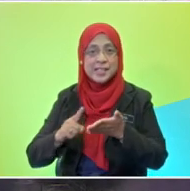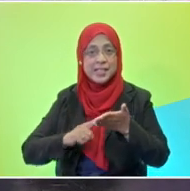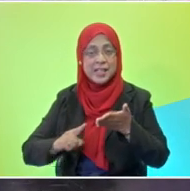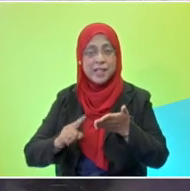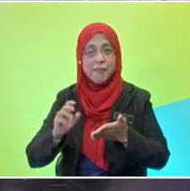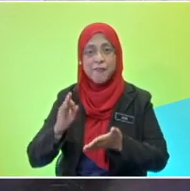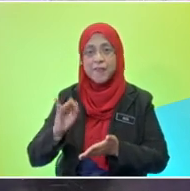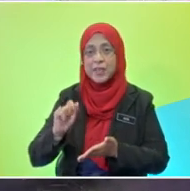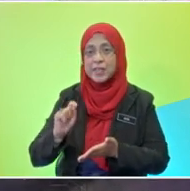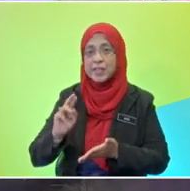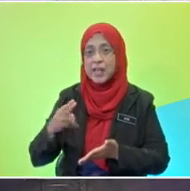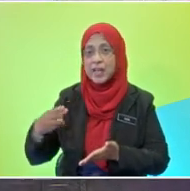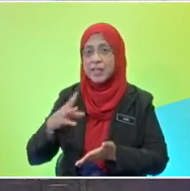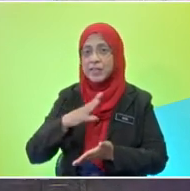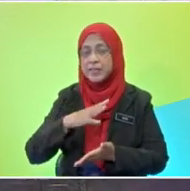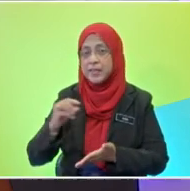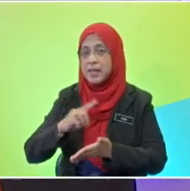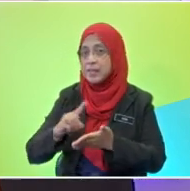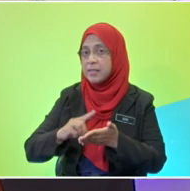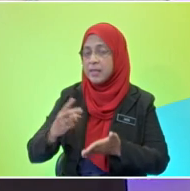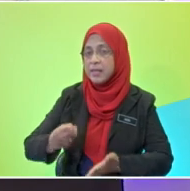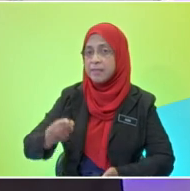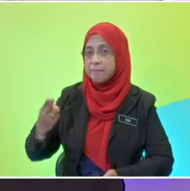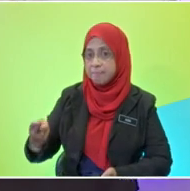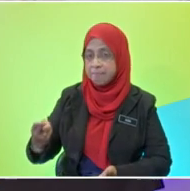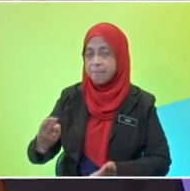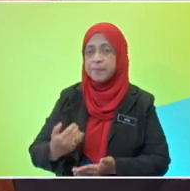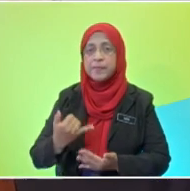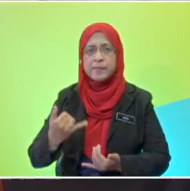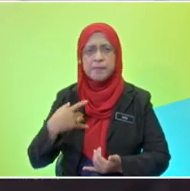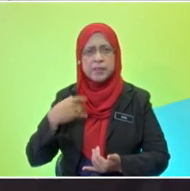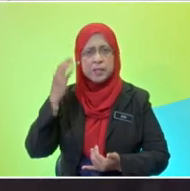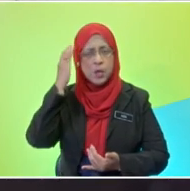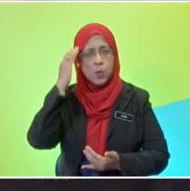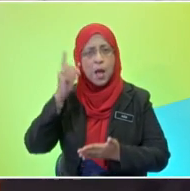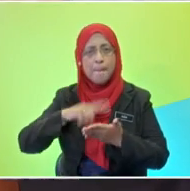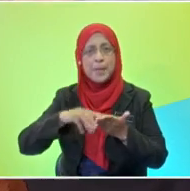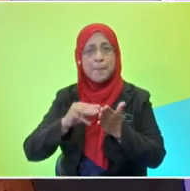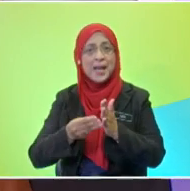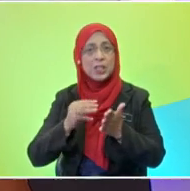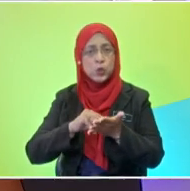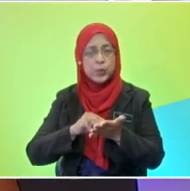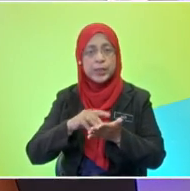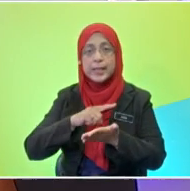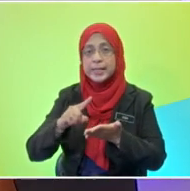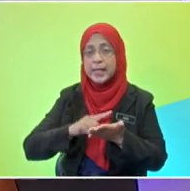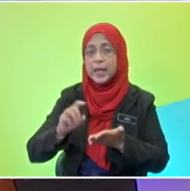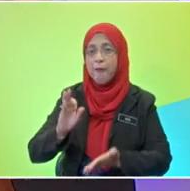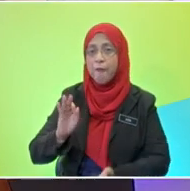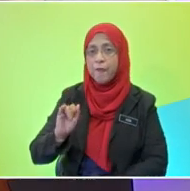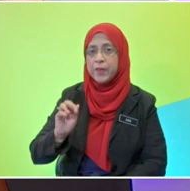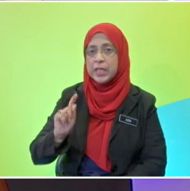zakat harta Jadi sekarang kita tidak tengok pengertian bagi setiap masuk tersebut yang pertama yaitu